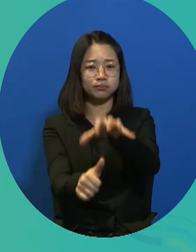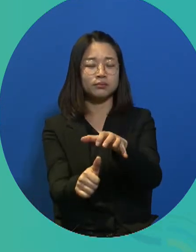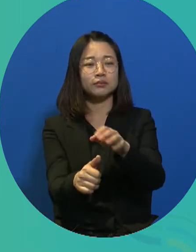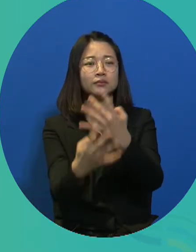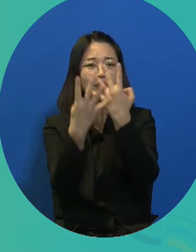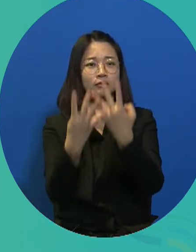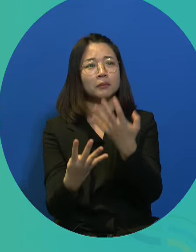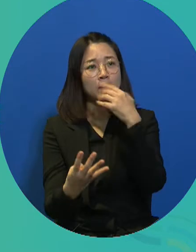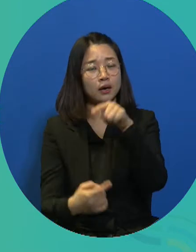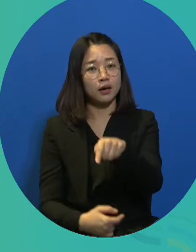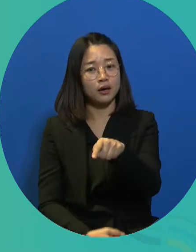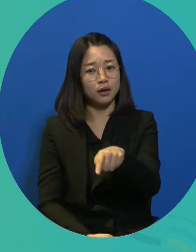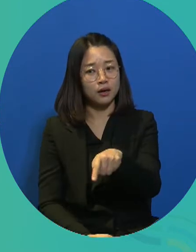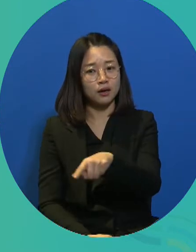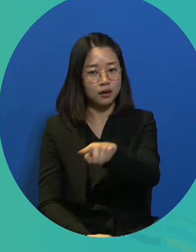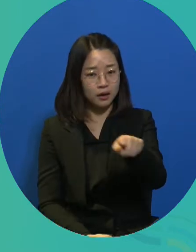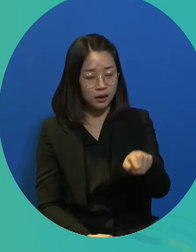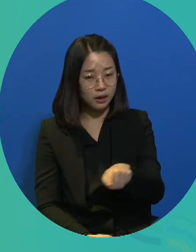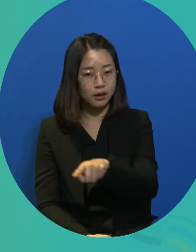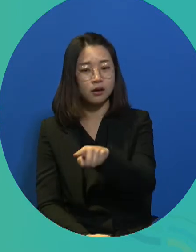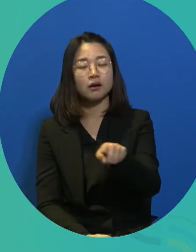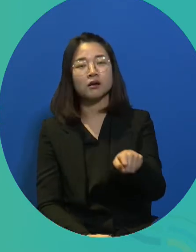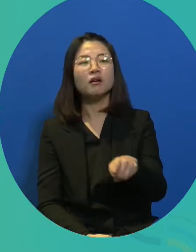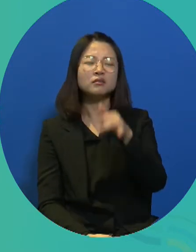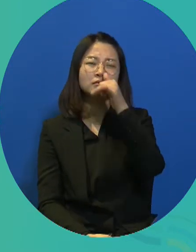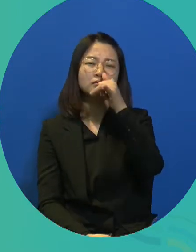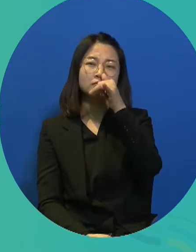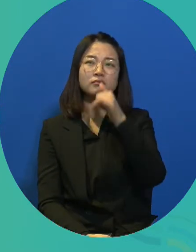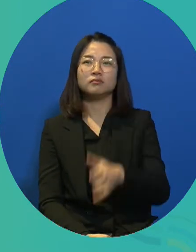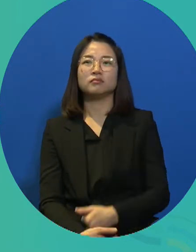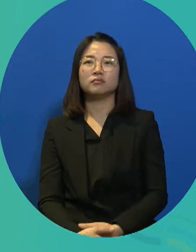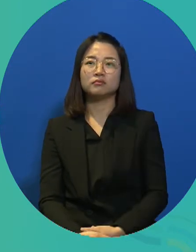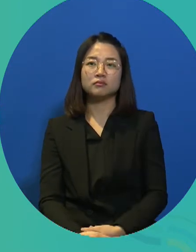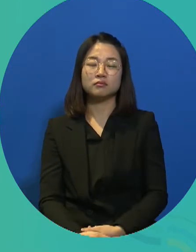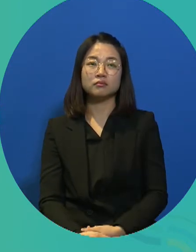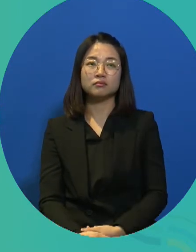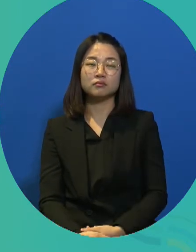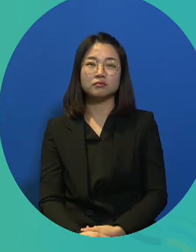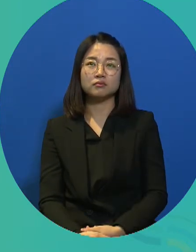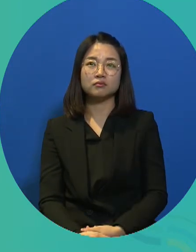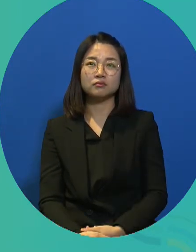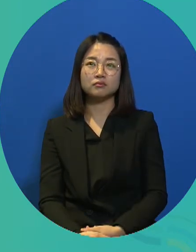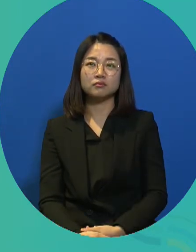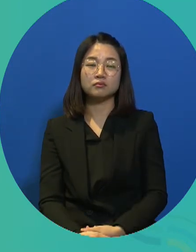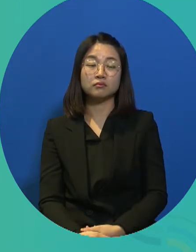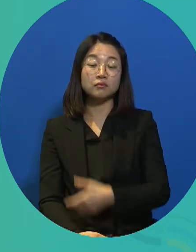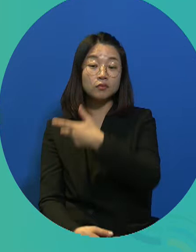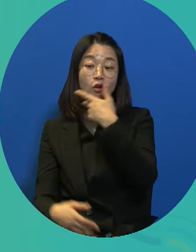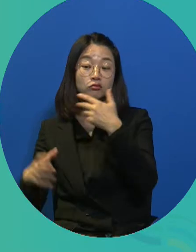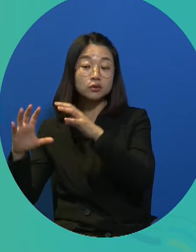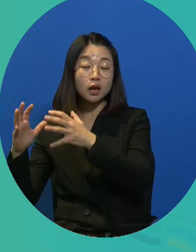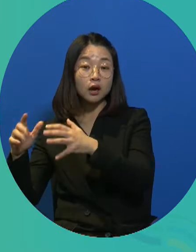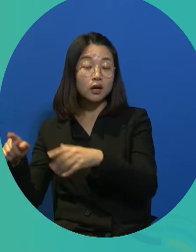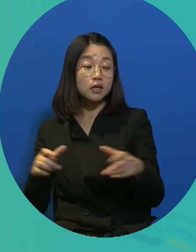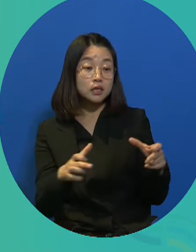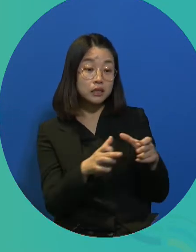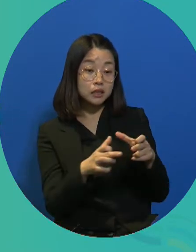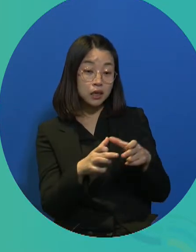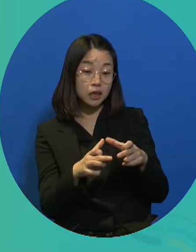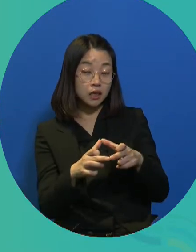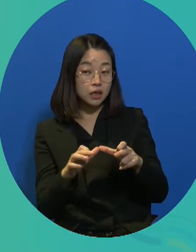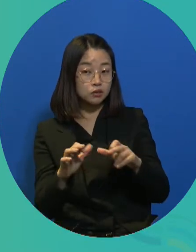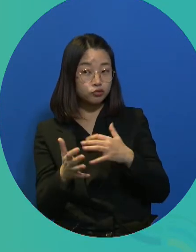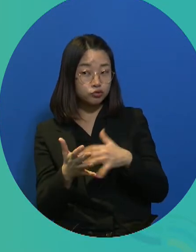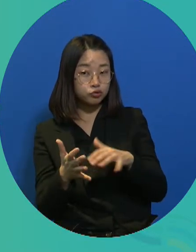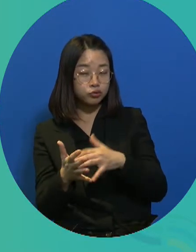대상이 되는 그러한 스티그마가 여전히 존재한다고 말씀을 드리겠습니다. 영국에서는 장애인 인구가